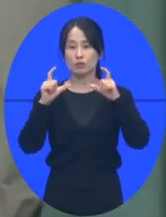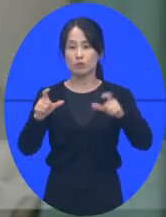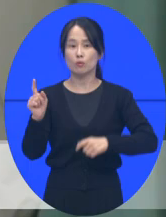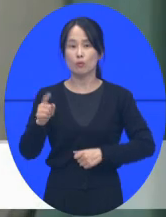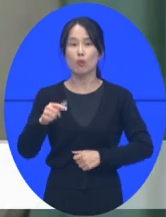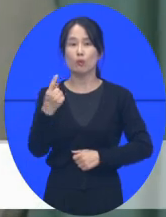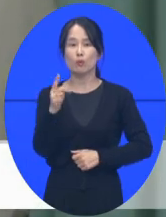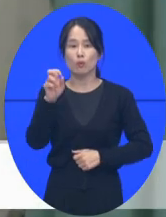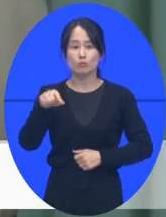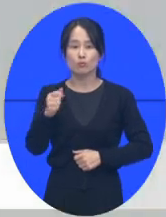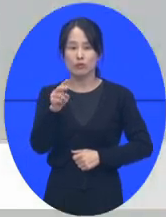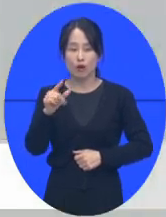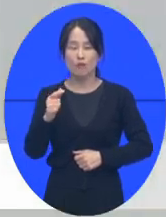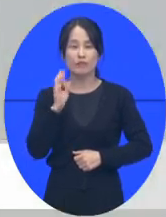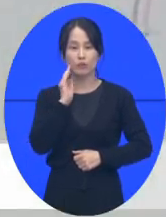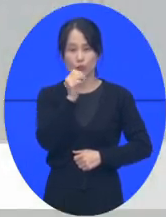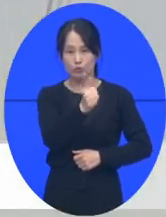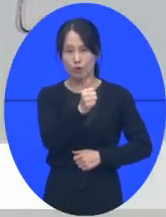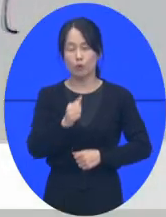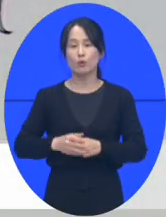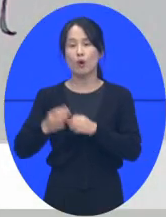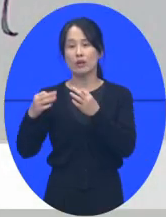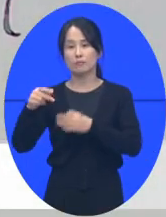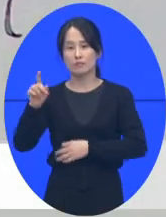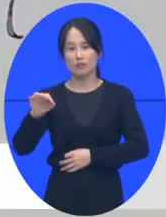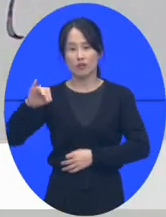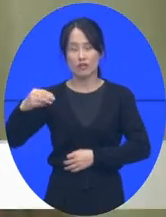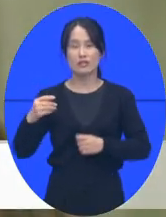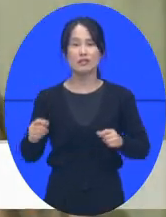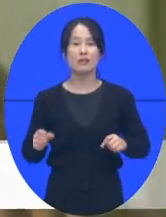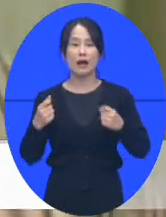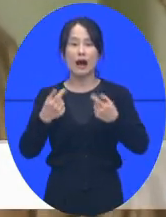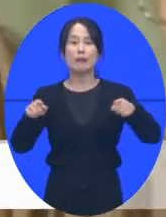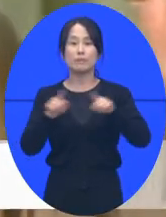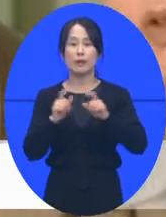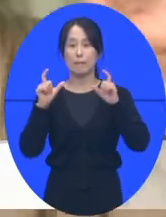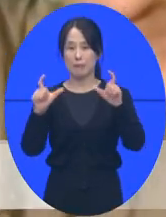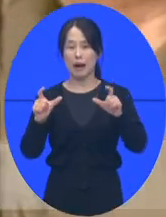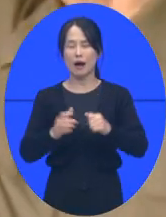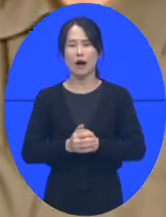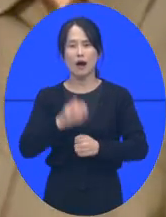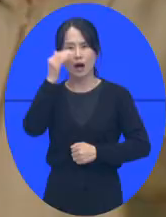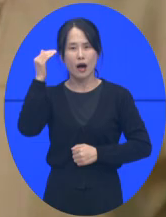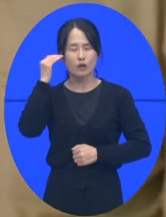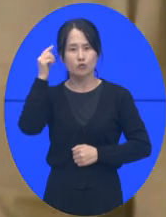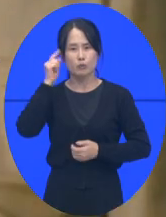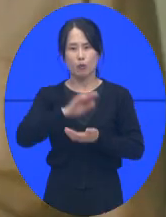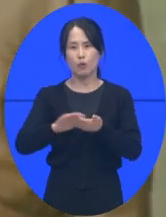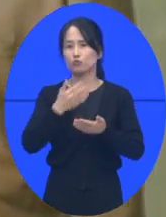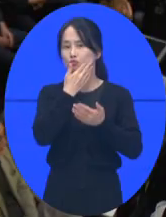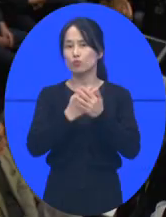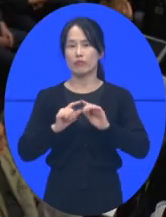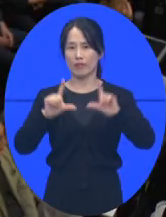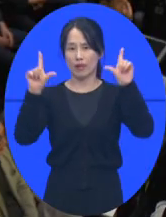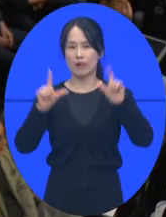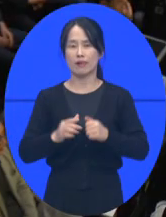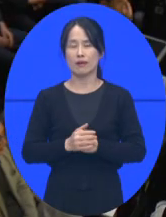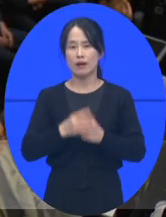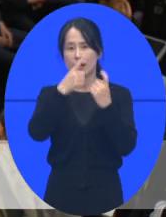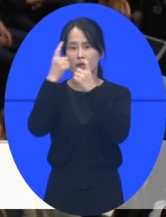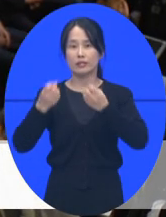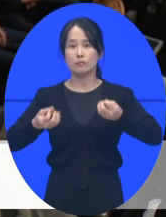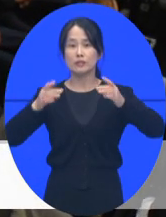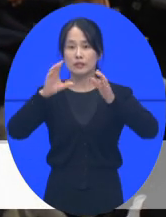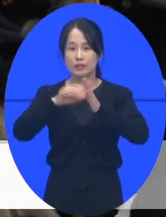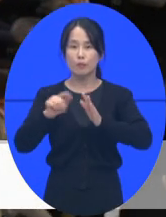대통령과 김정일 국방위원장 간에 성사된 남북 공동선언으로 한반도 평화의 중요한 이정표라고 할수 있습니다.